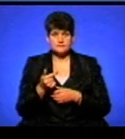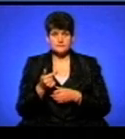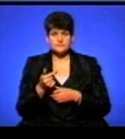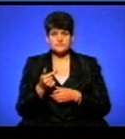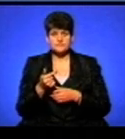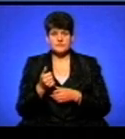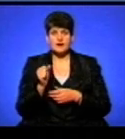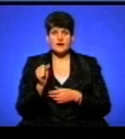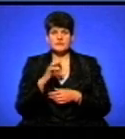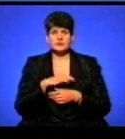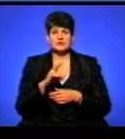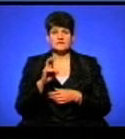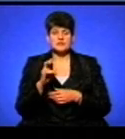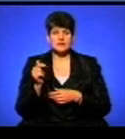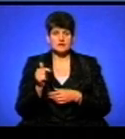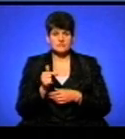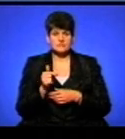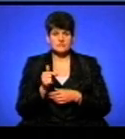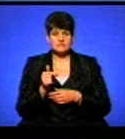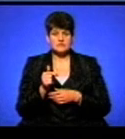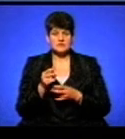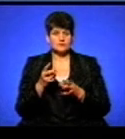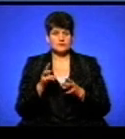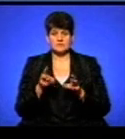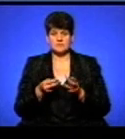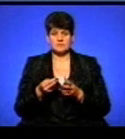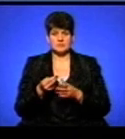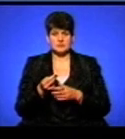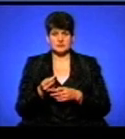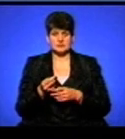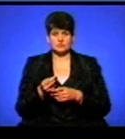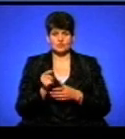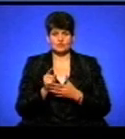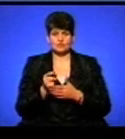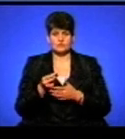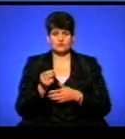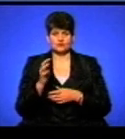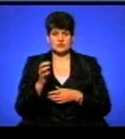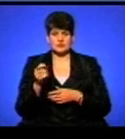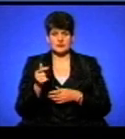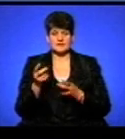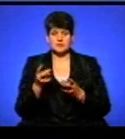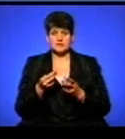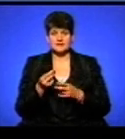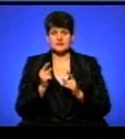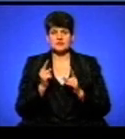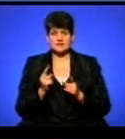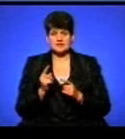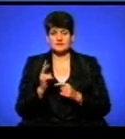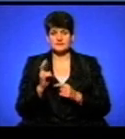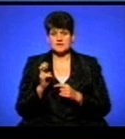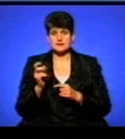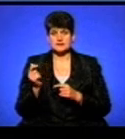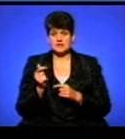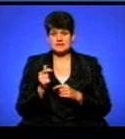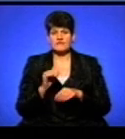а спожито на 200 гривень природнього газу, то не потрібно платити повністю обов'язкову плату 400 гривень, а платити тільки 200 гривень